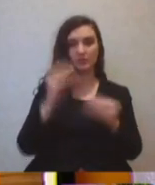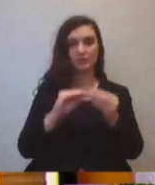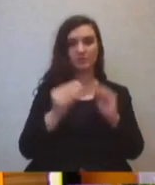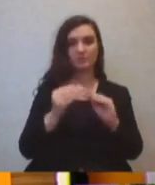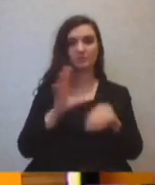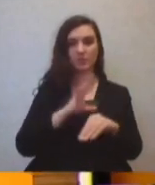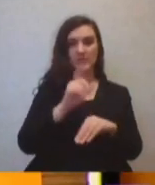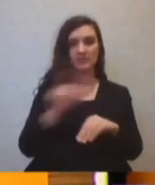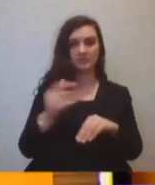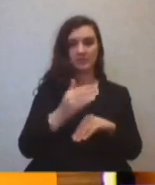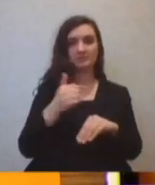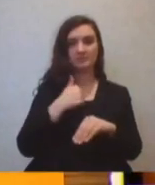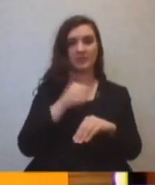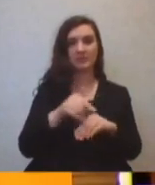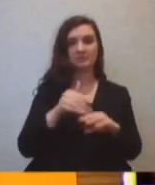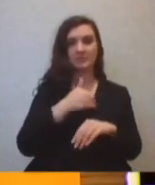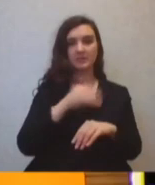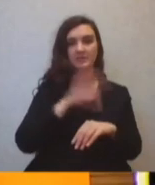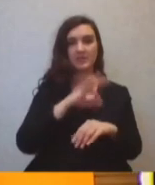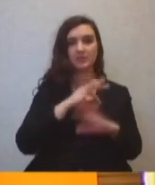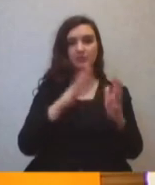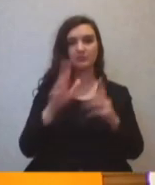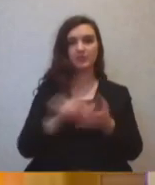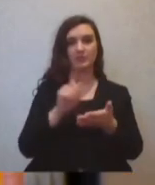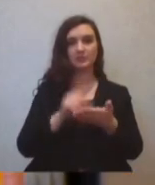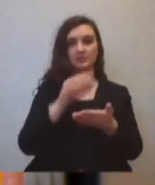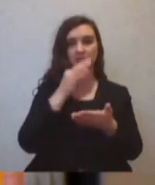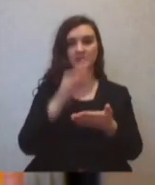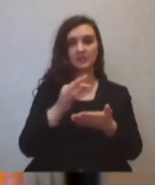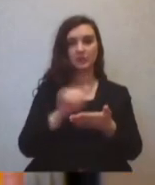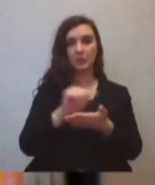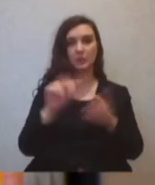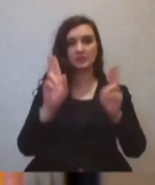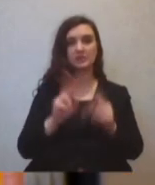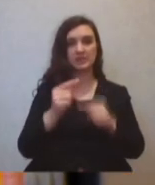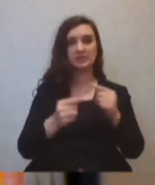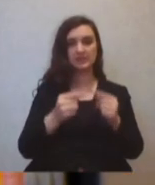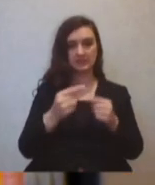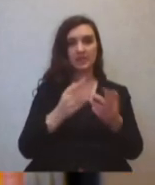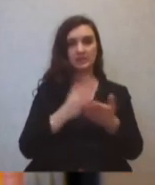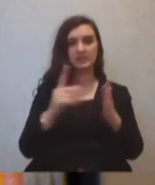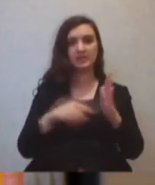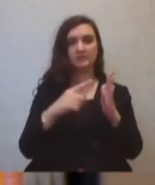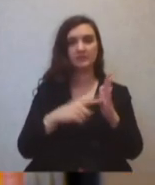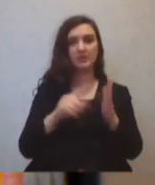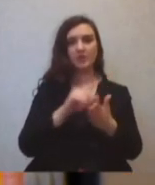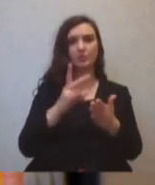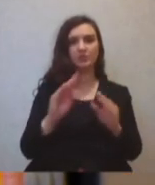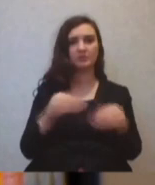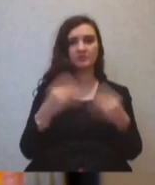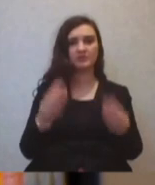პრობლემების მქონე ადამიანებს. მე აქ მინდა ვისარგებლო შემთხვევით აუცილებლად გითხრათ, როგორც წესი არის ხოლმე კითხვა, რა უნდა